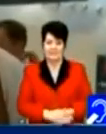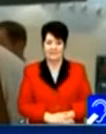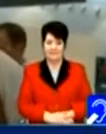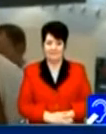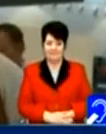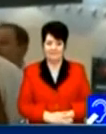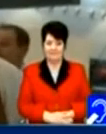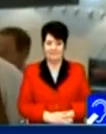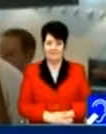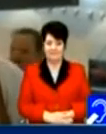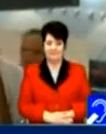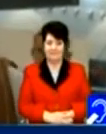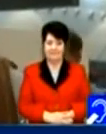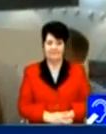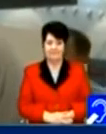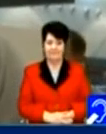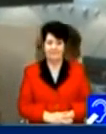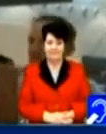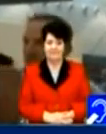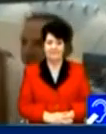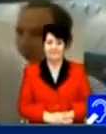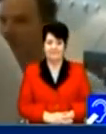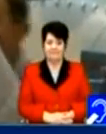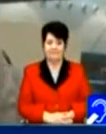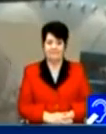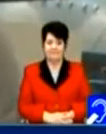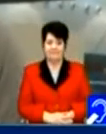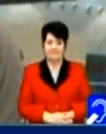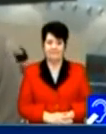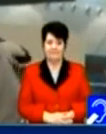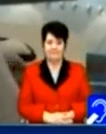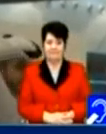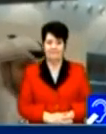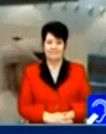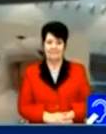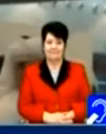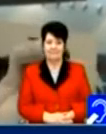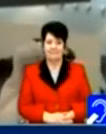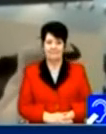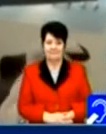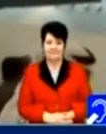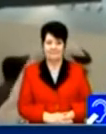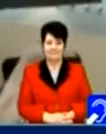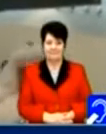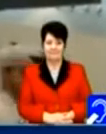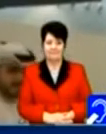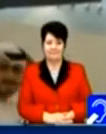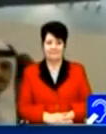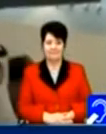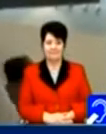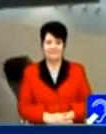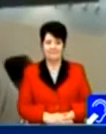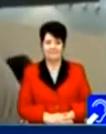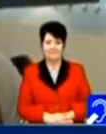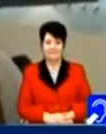standard procedure. At first I didn't know whether this was a special kind of thing and whether we were talking with real airport security or